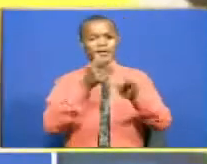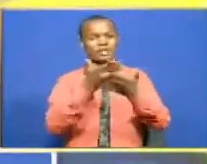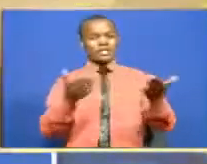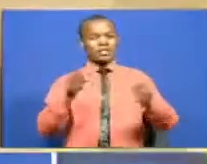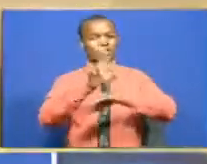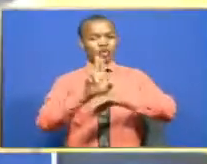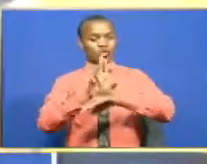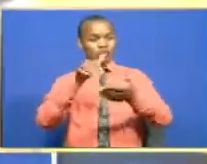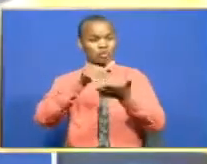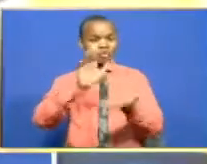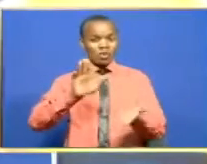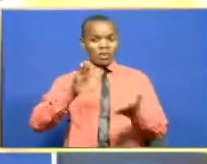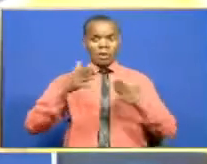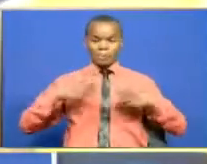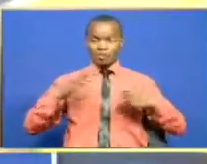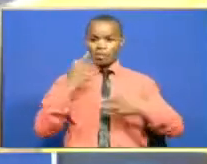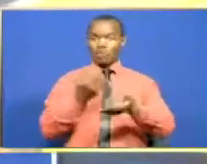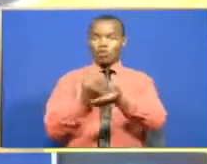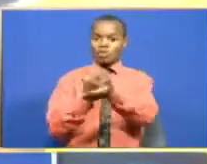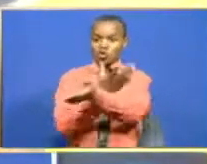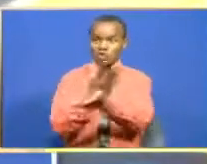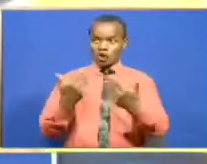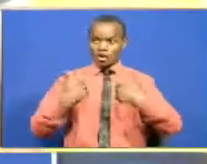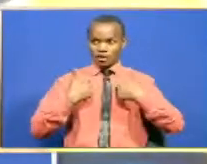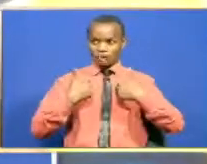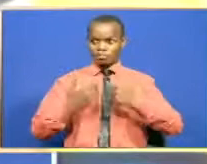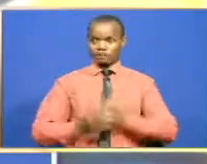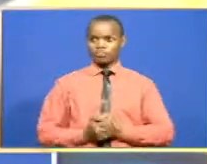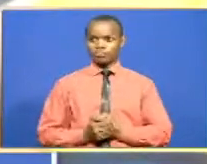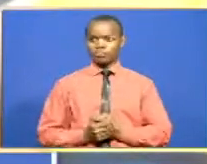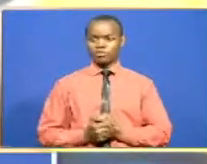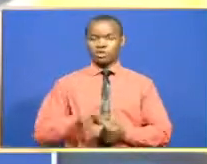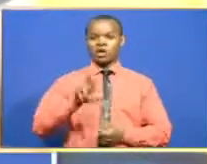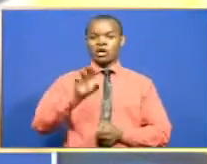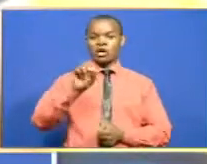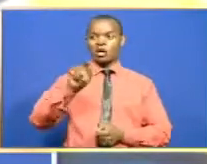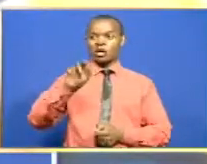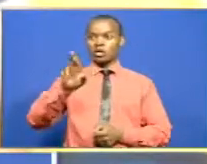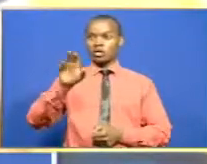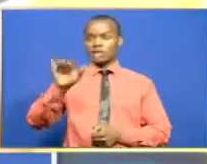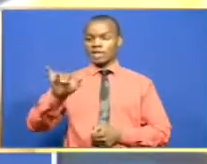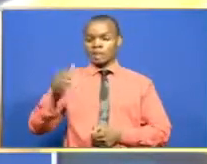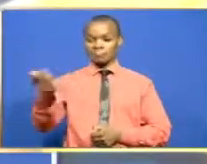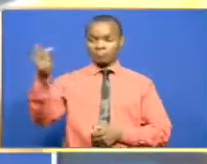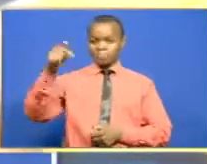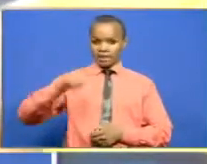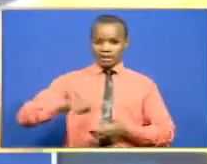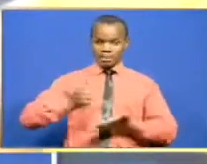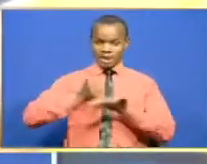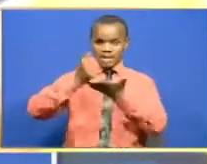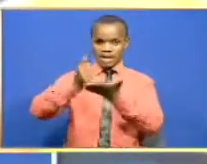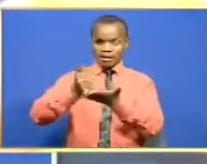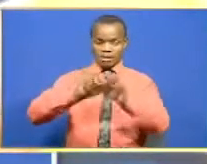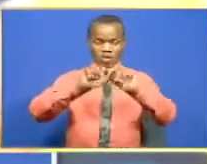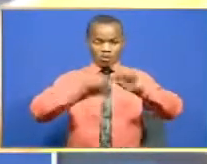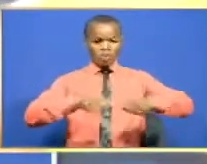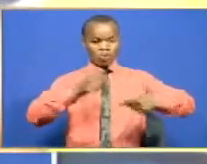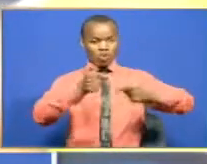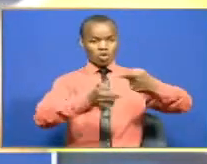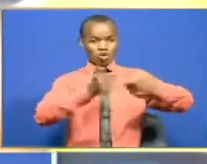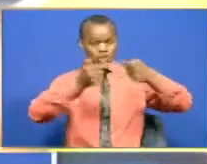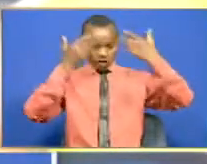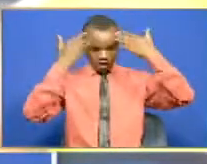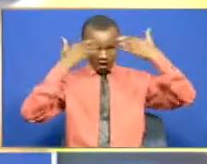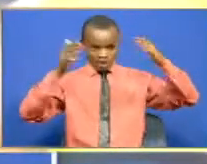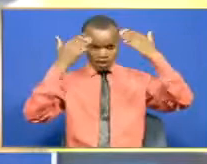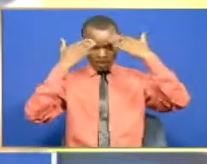wa saratani. And Rotary came on board to help us to run with this campaign called Food